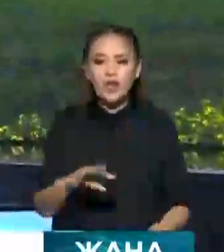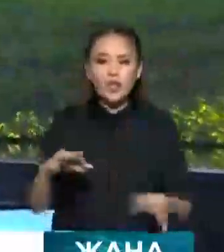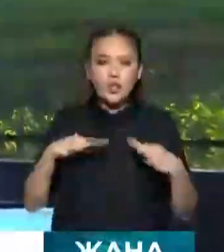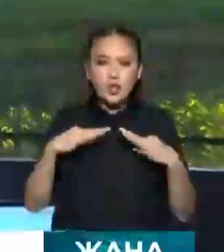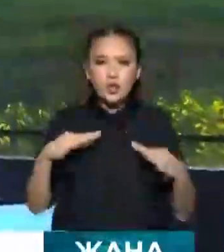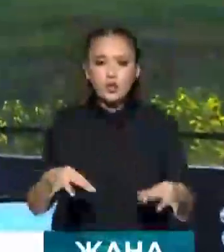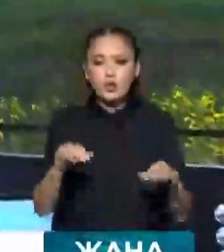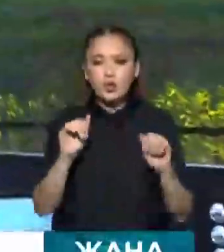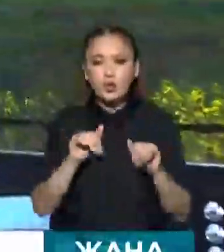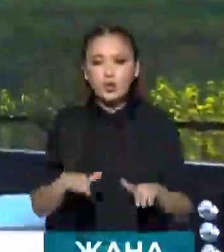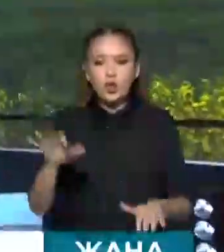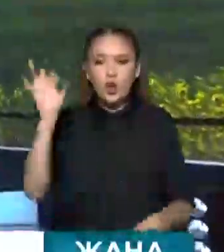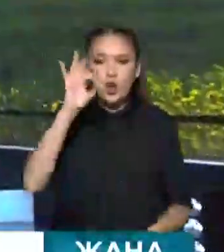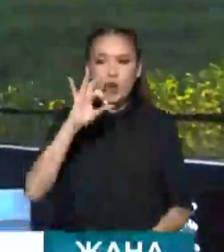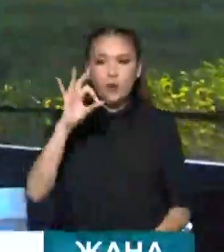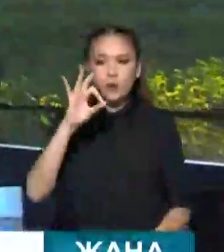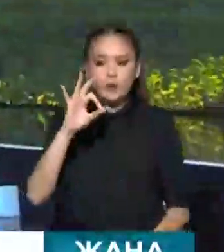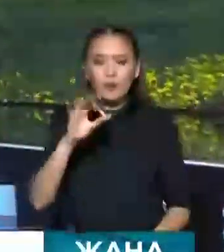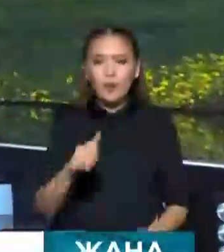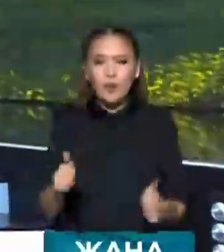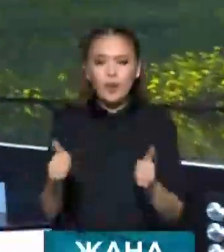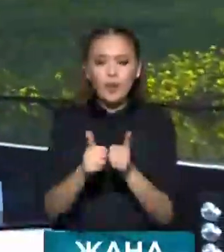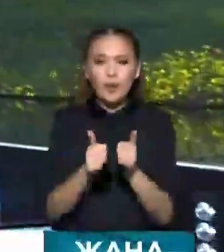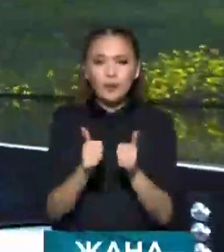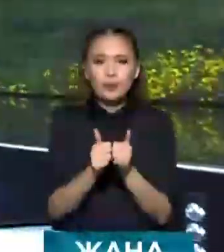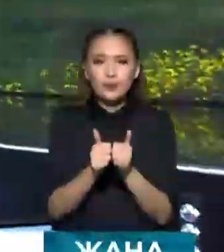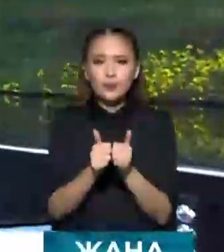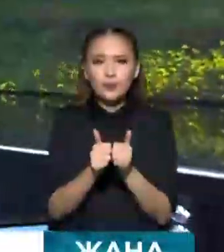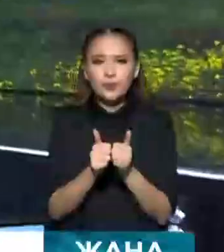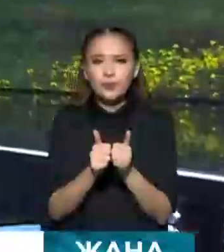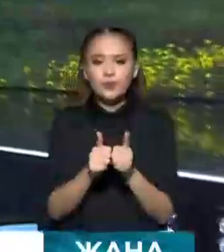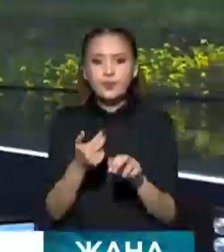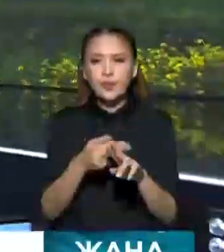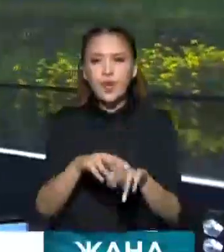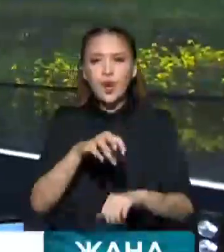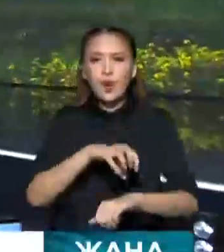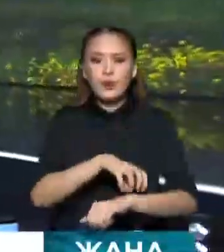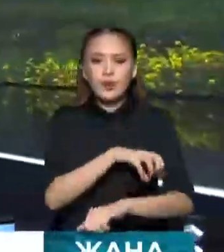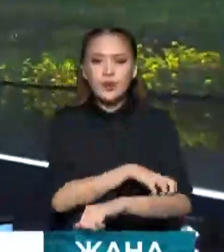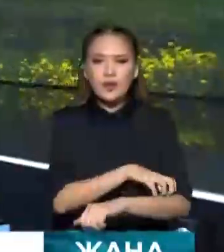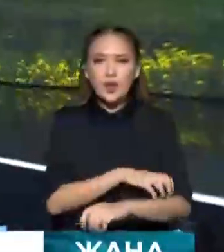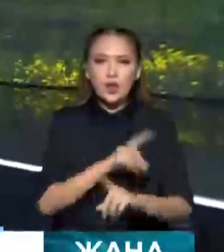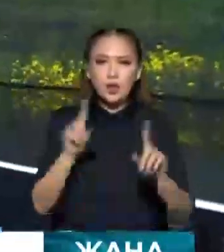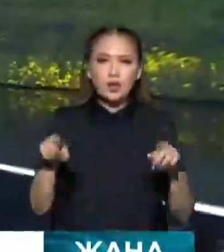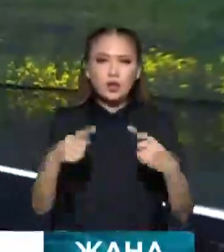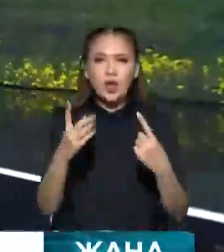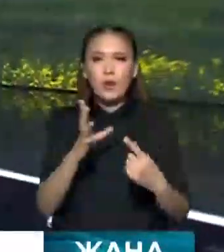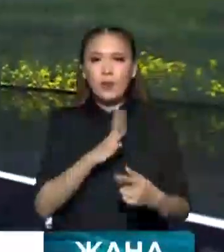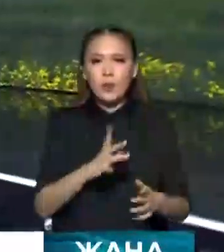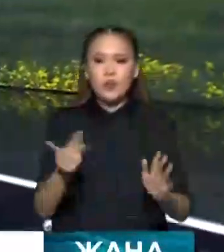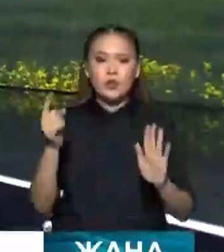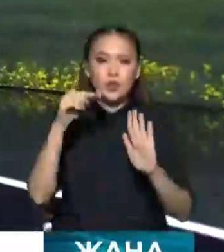үшін партияның жанынан жер аманат деген партиялық комиссия құрды. Комиссияның құрамында